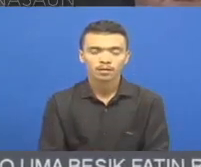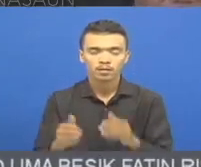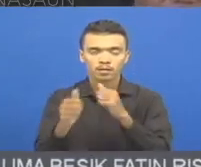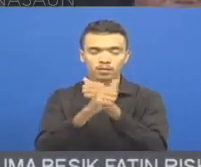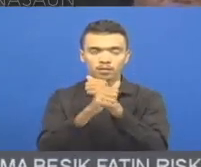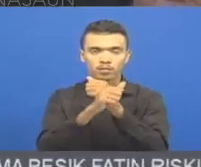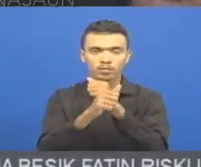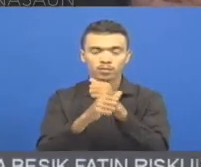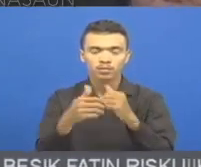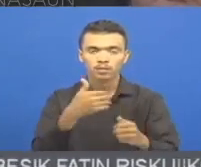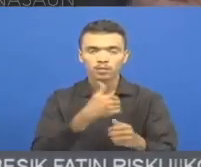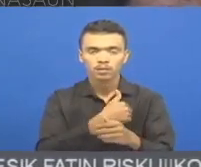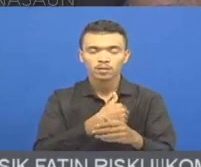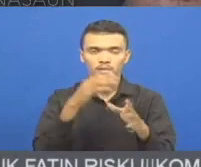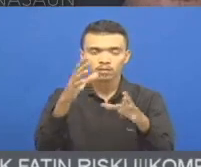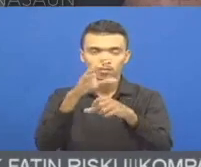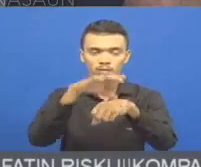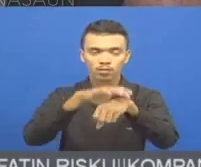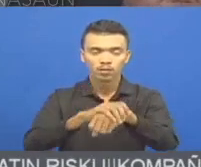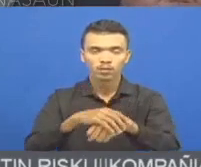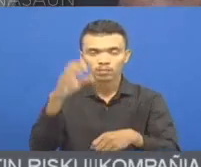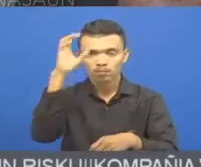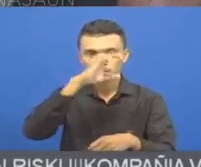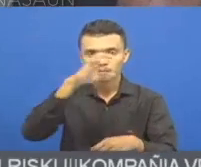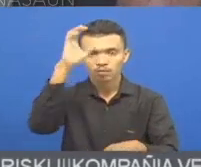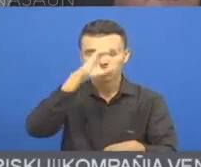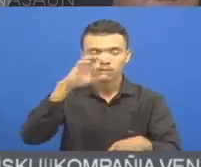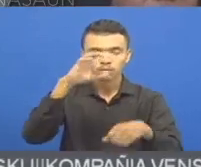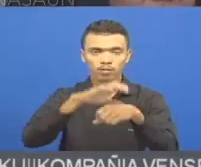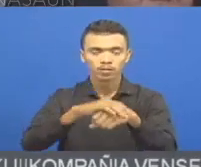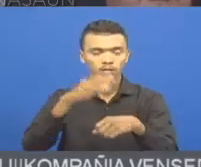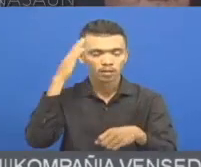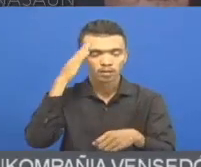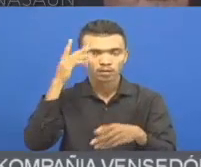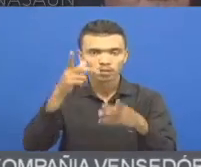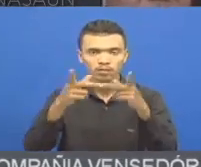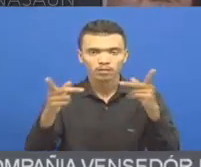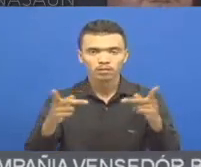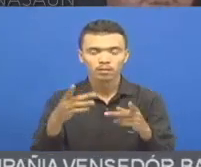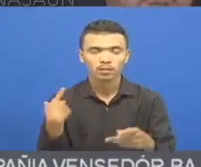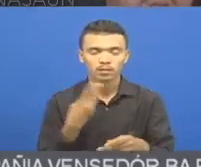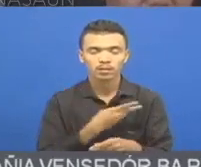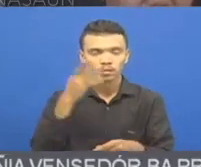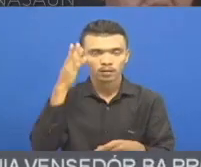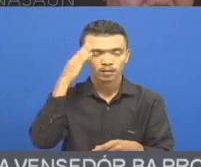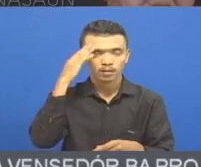suspetu balu nu bema kita si dagu belaka ita si buka par kair hutu keras. Tambah ita hatena ona sir ne fatin ni henebe henebe ita hatena utona.